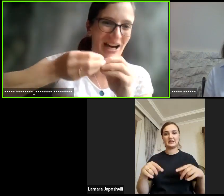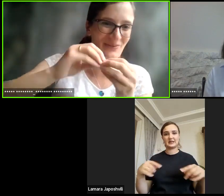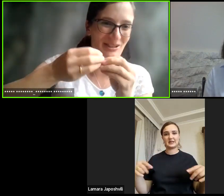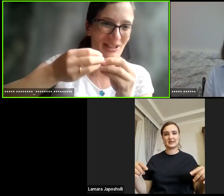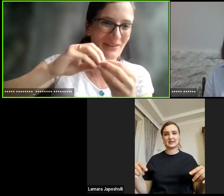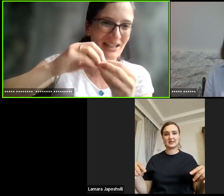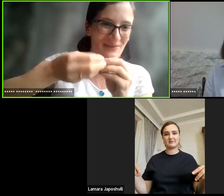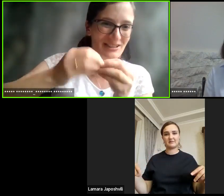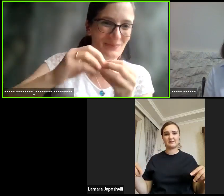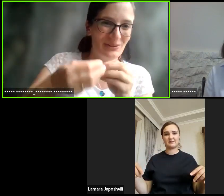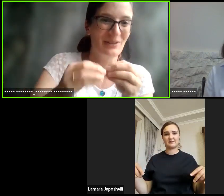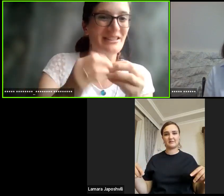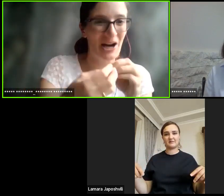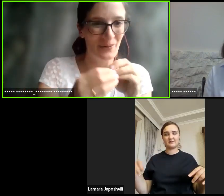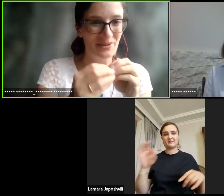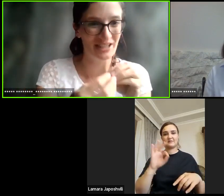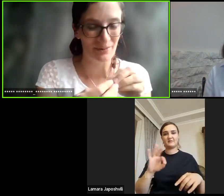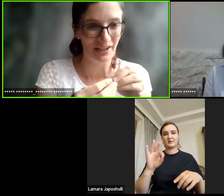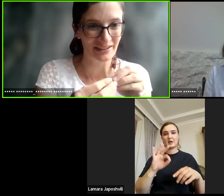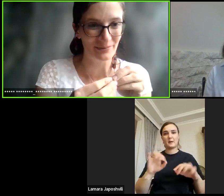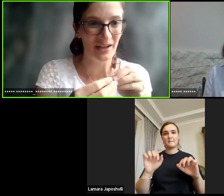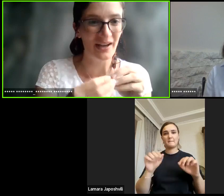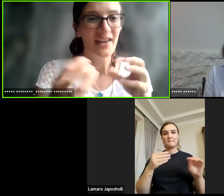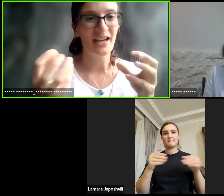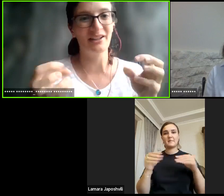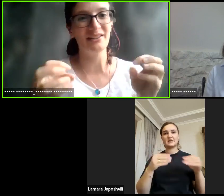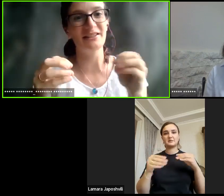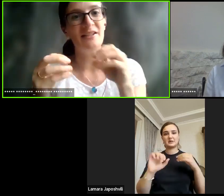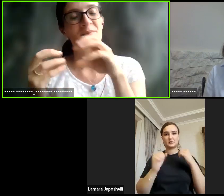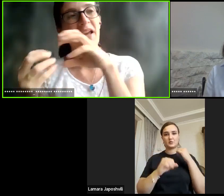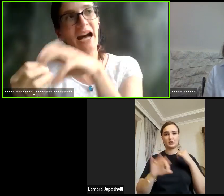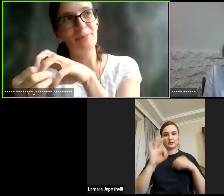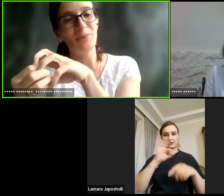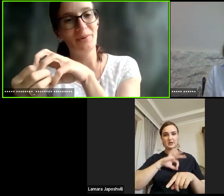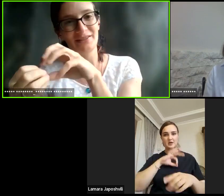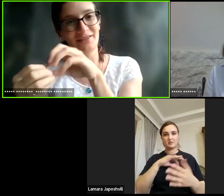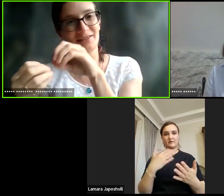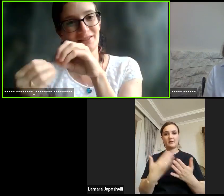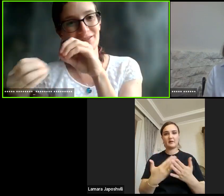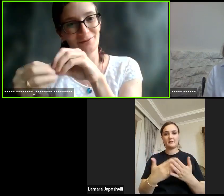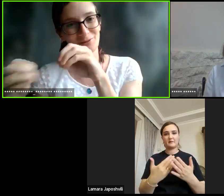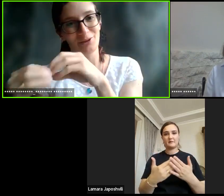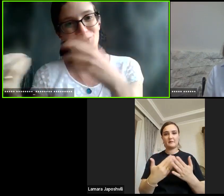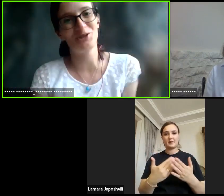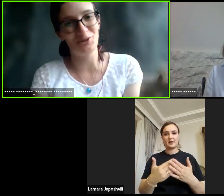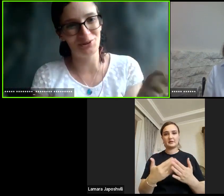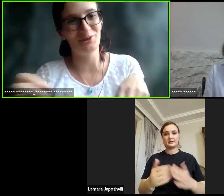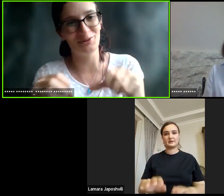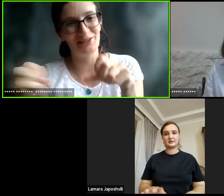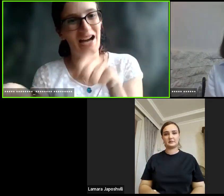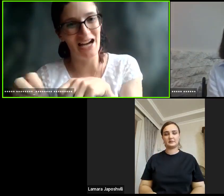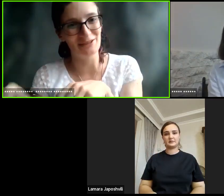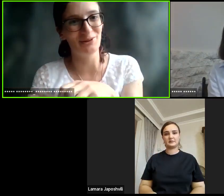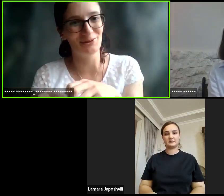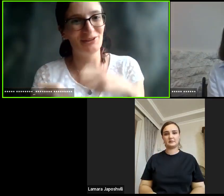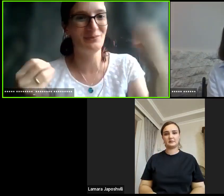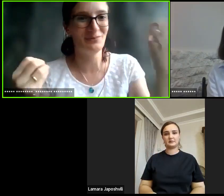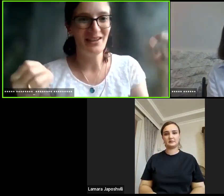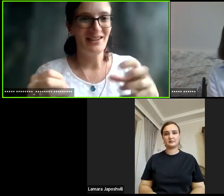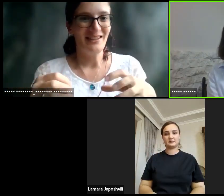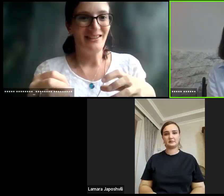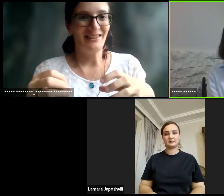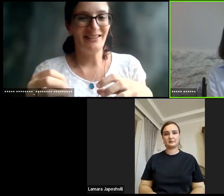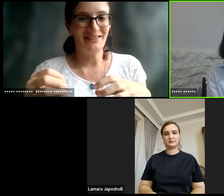სასმელების თავების, პლასმატის ბოთლების თავების გამოყენება, აი მაგალითად ათფობენ ურჩევთ ხოლმე თქვათ გაათფობ,